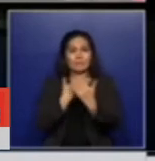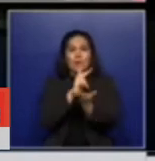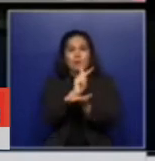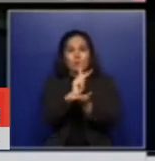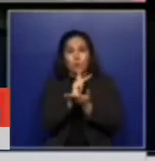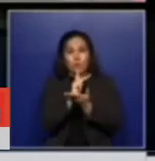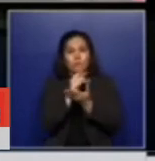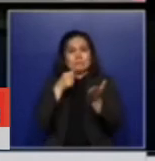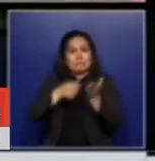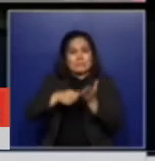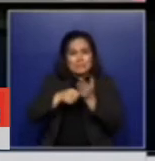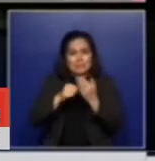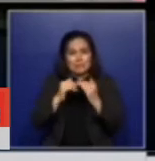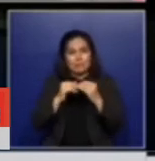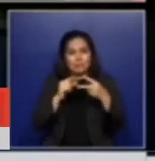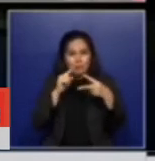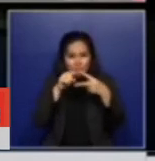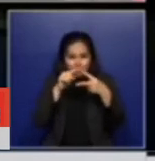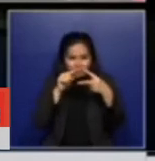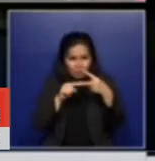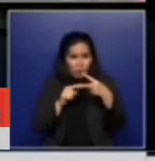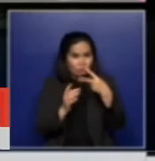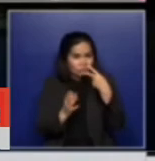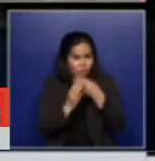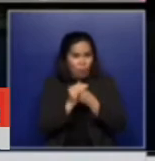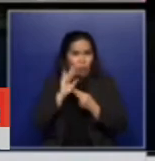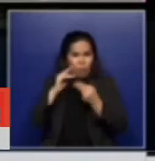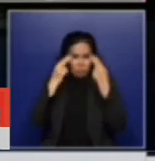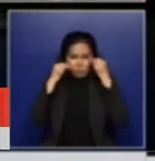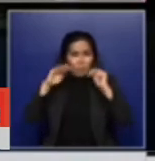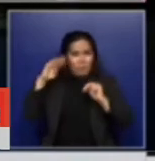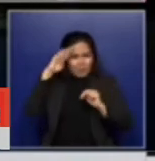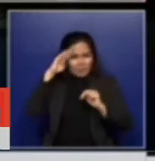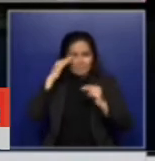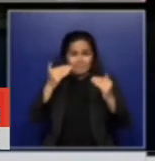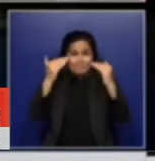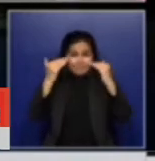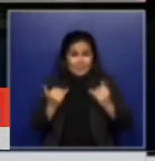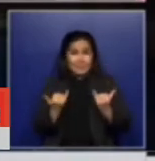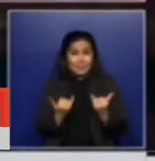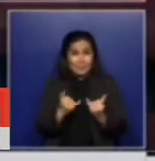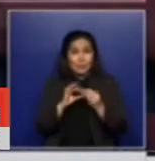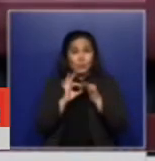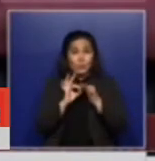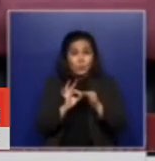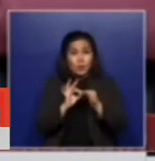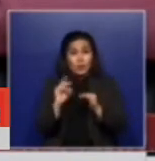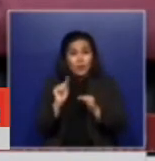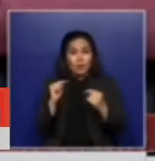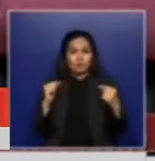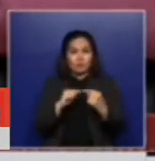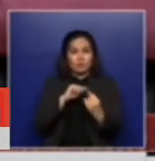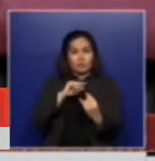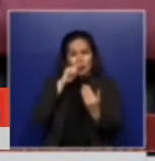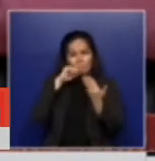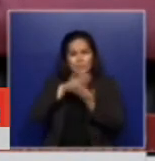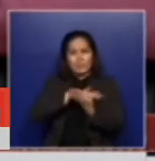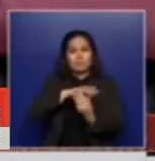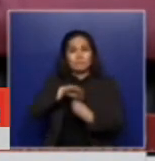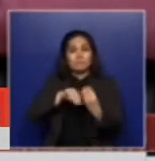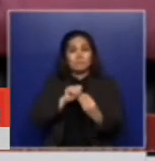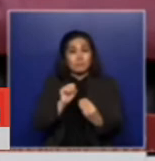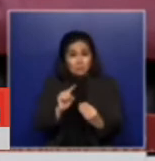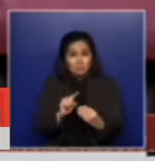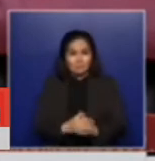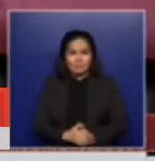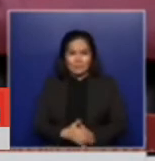งท่านประธานที่เคารพรับความห่วงใยประการต่อมาครับคือสถานการณ์เศรษฐกิจของประเทศผมจะพู